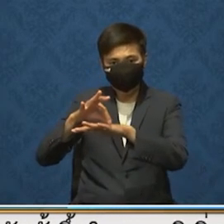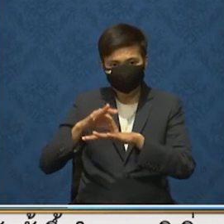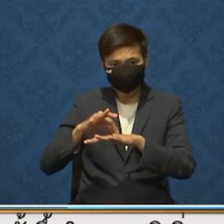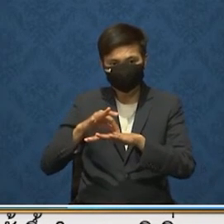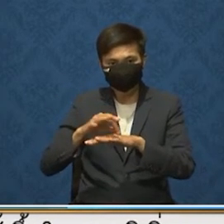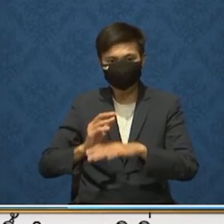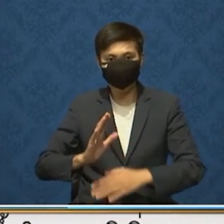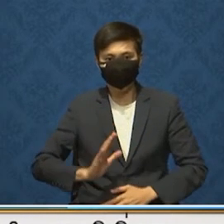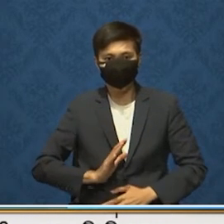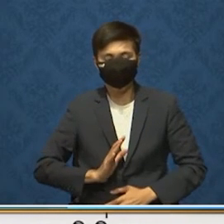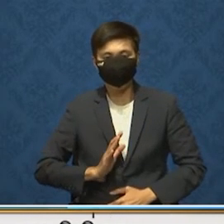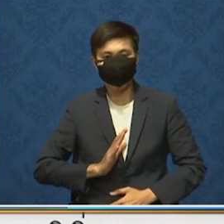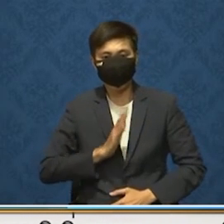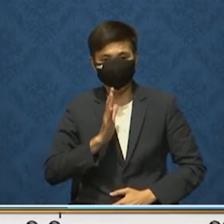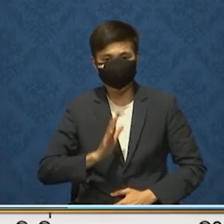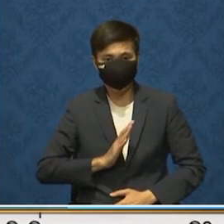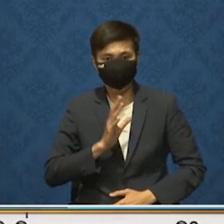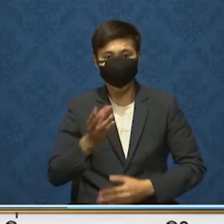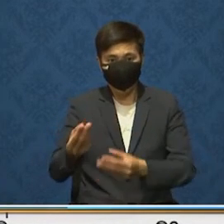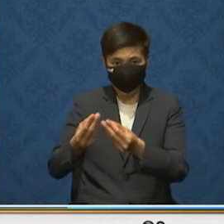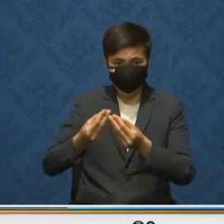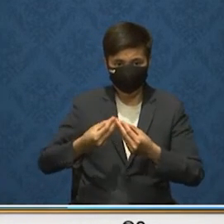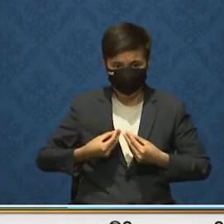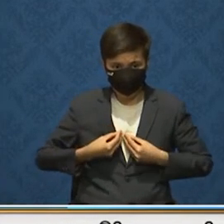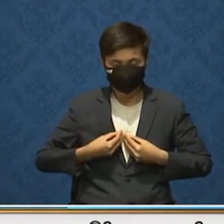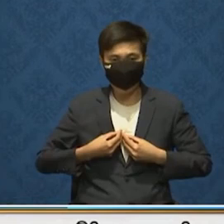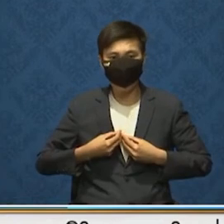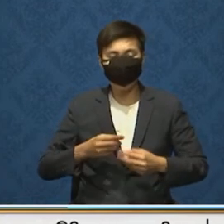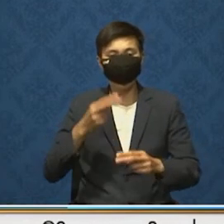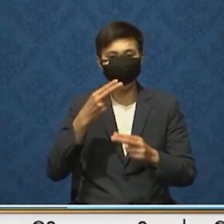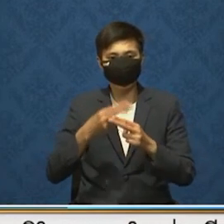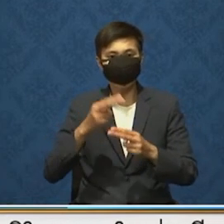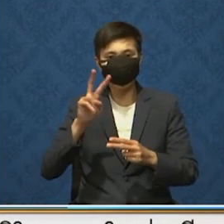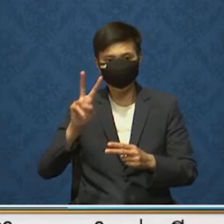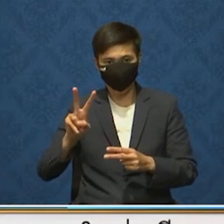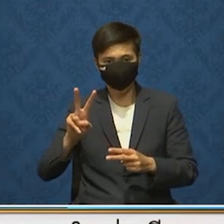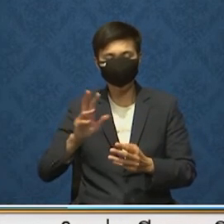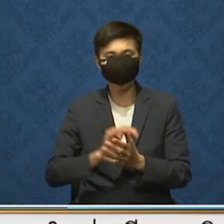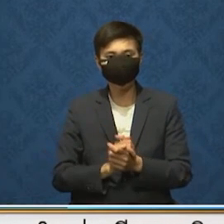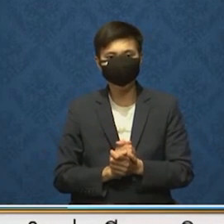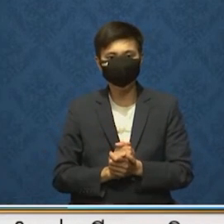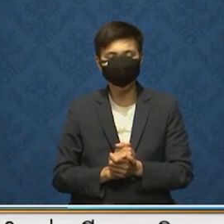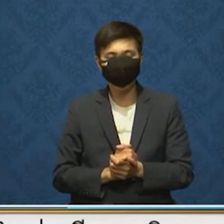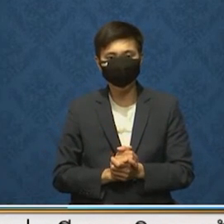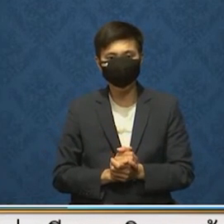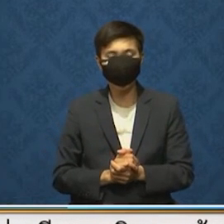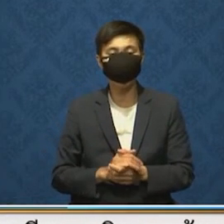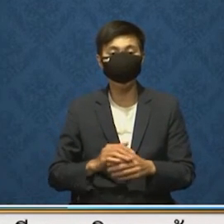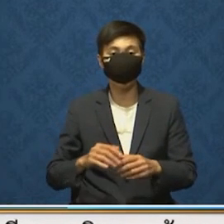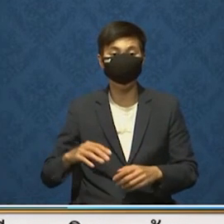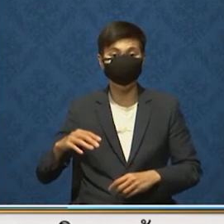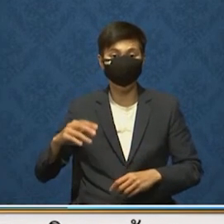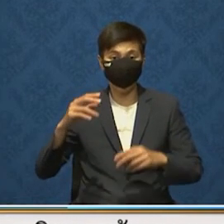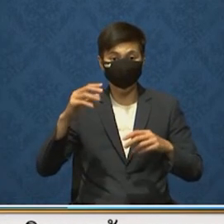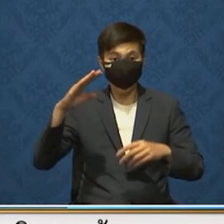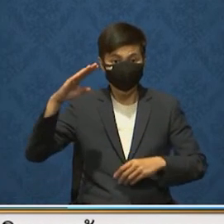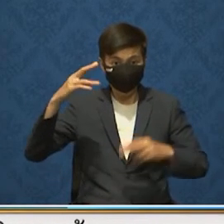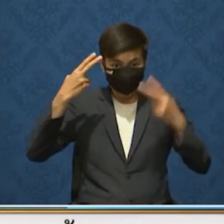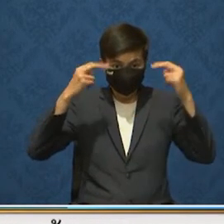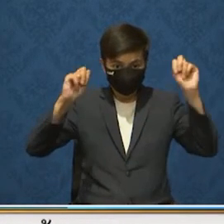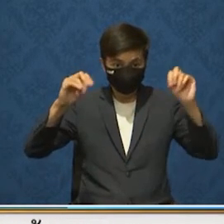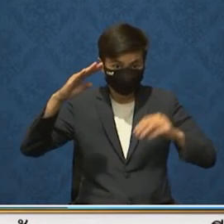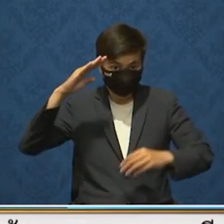ทธสักษ์แก้วังตะคูณ แลวคุประยุทธ คุจะเป็วีรับรุธหอโมคระบุทธ